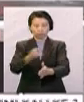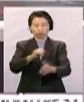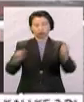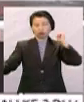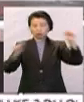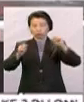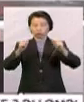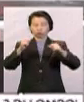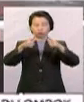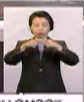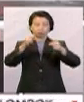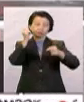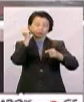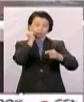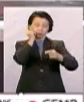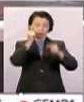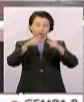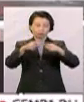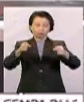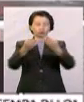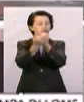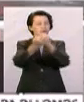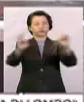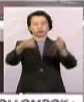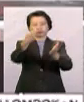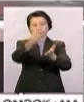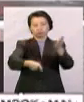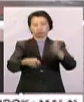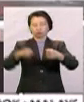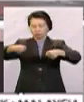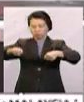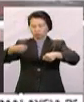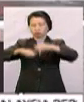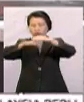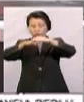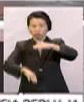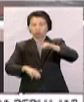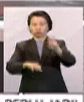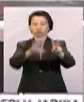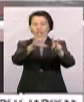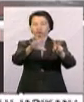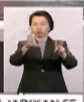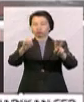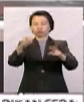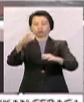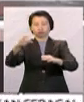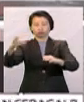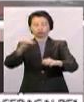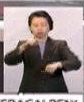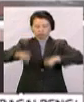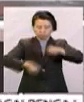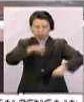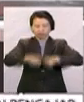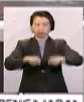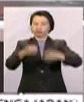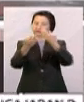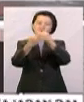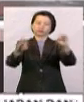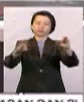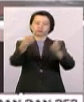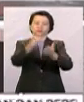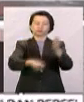tuala wanita dikecualikan daripada SST. Turut tersenarai motosikal bawah 250cc dan basikal.